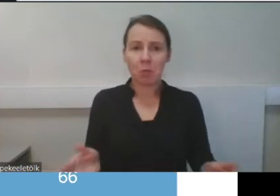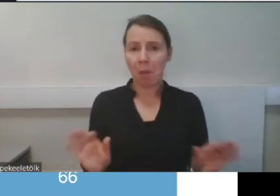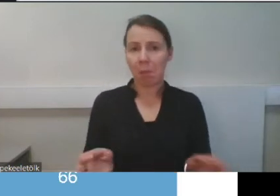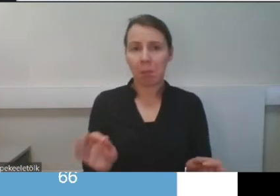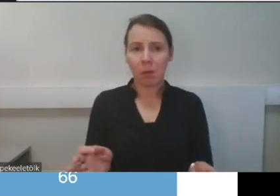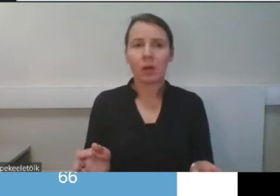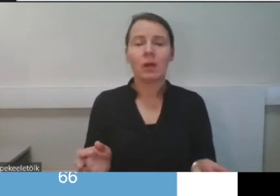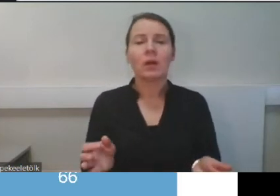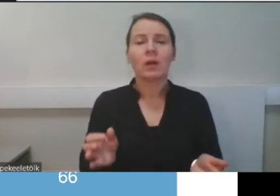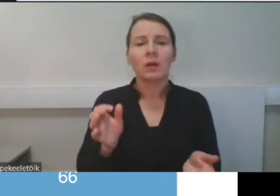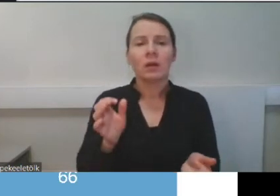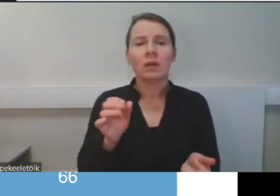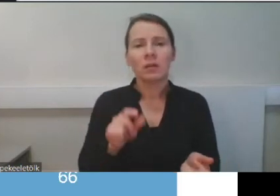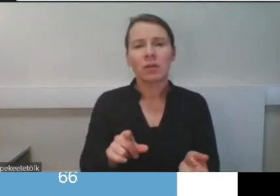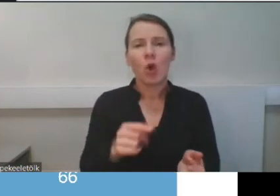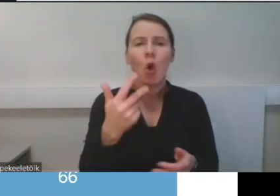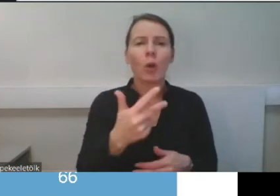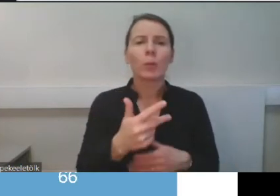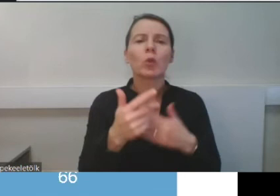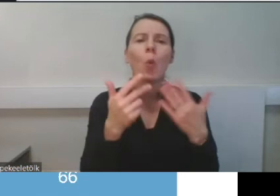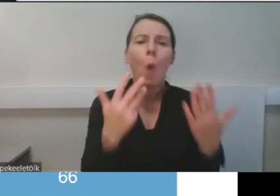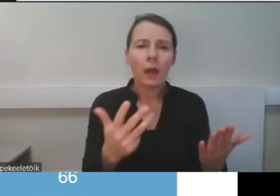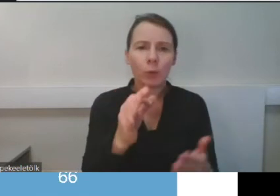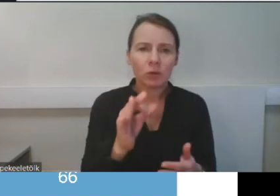neid erineva liigiga inimesi ja versus siis